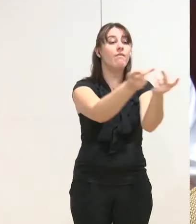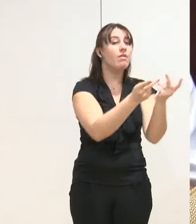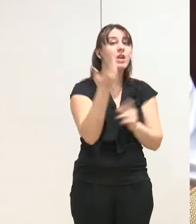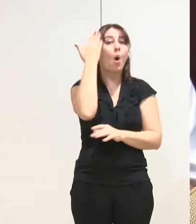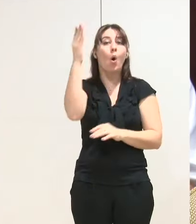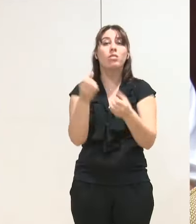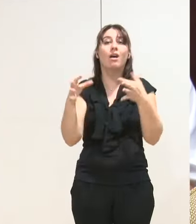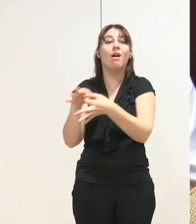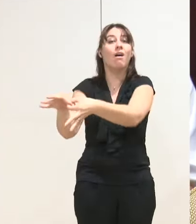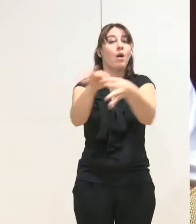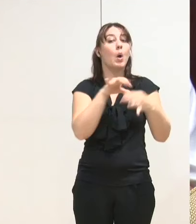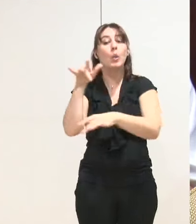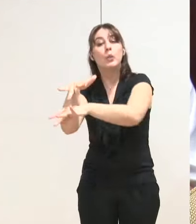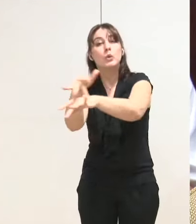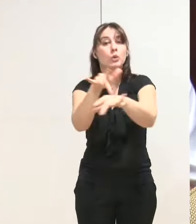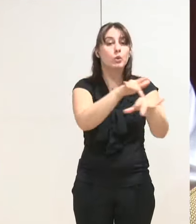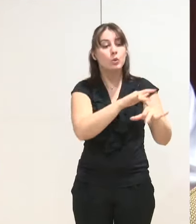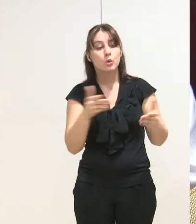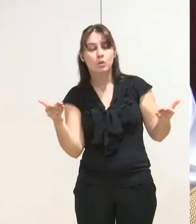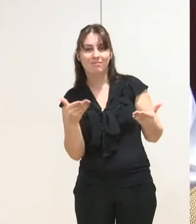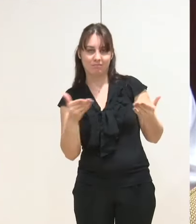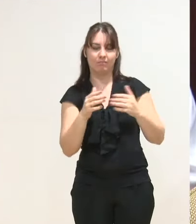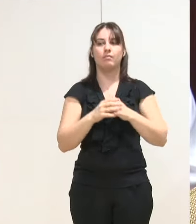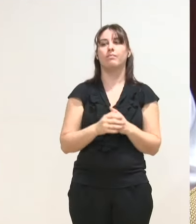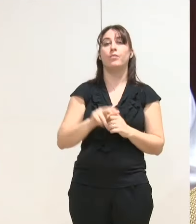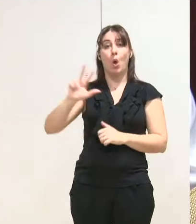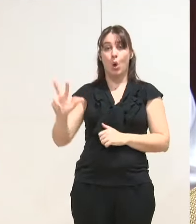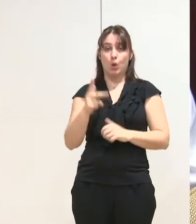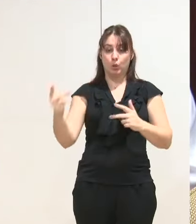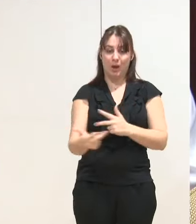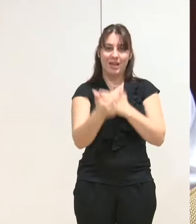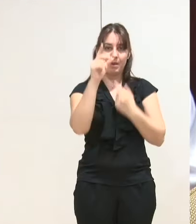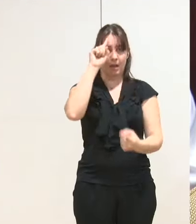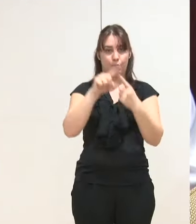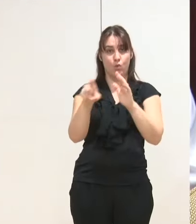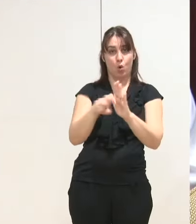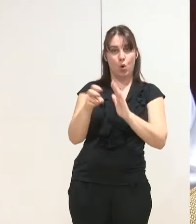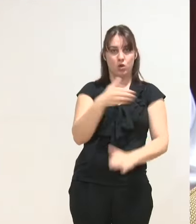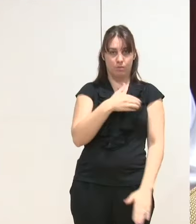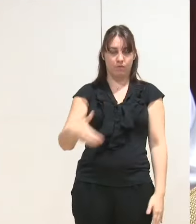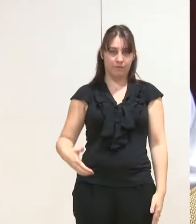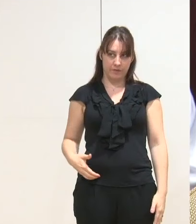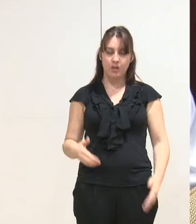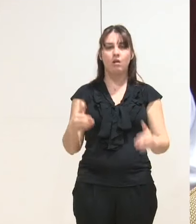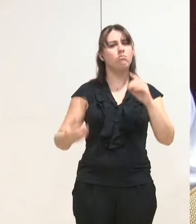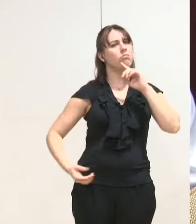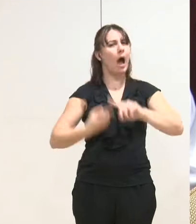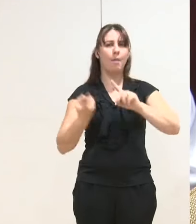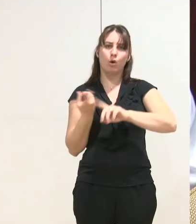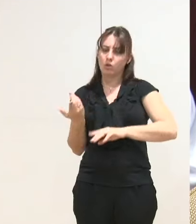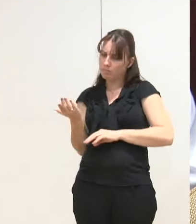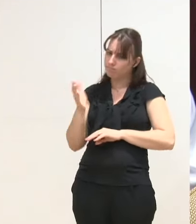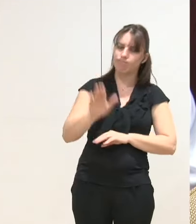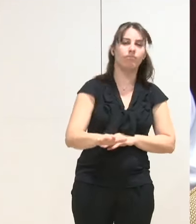la métropole et cette 3oisème étape qui est la troisème étape pour la ville de Grenoble est aussi une étape importante pour les